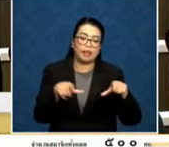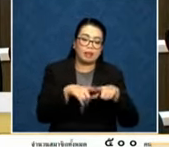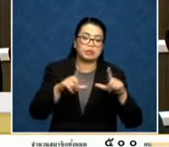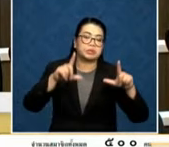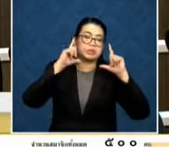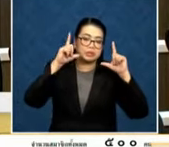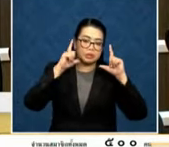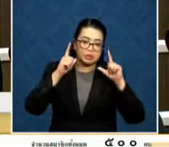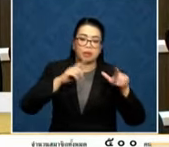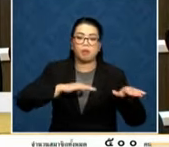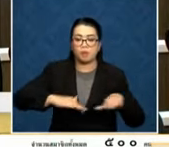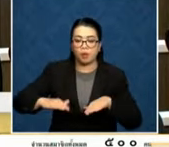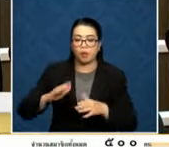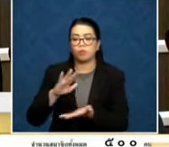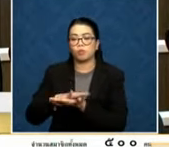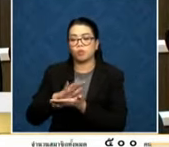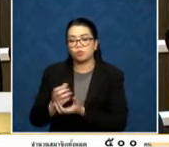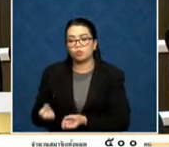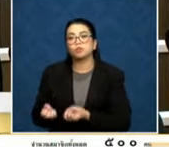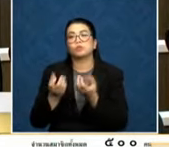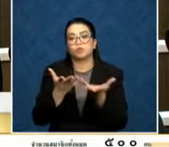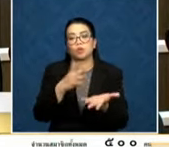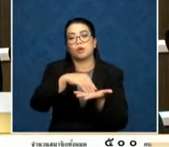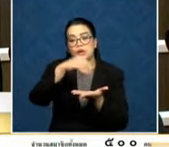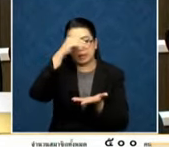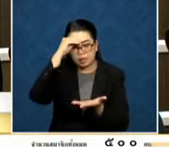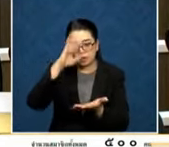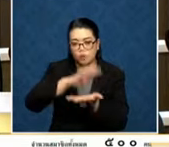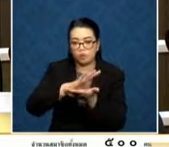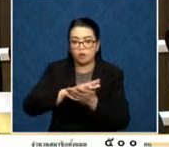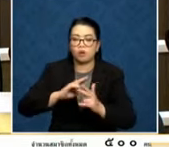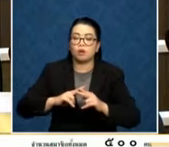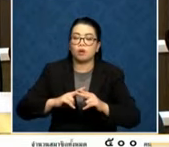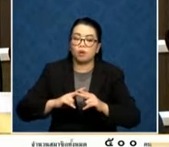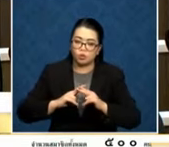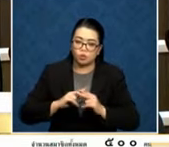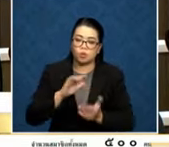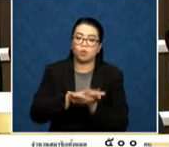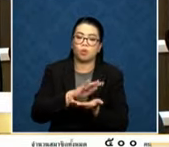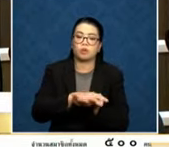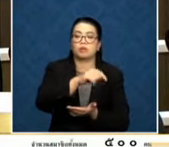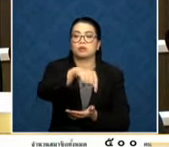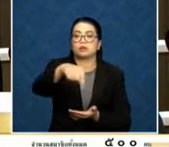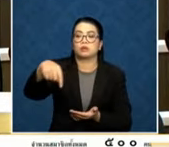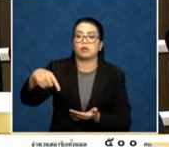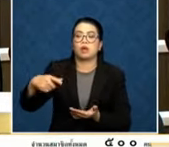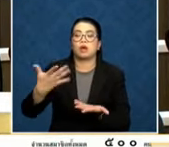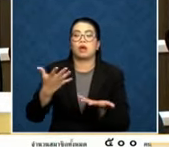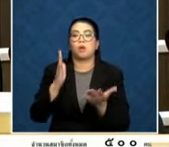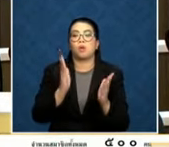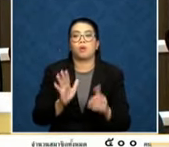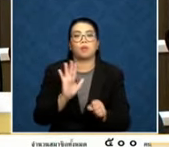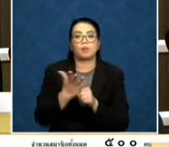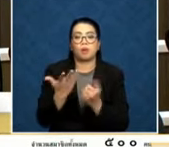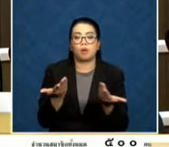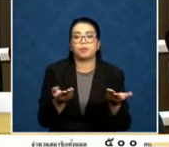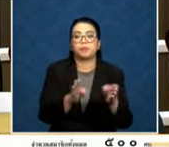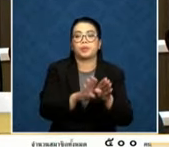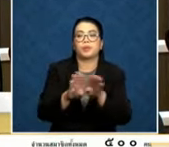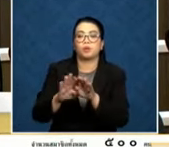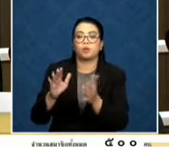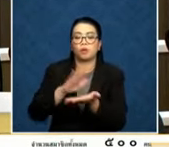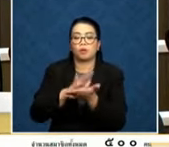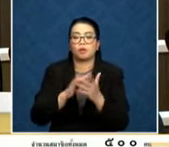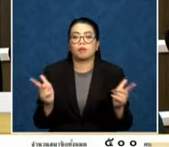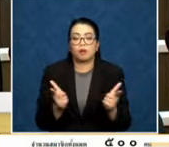เสียงและความพร้อมรวมไปถึงโรงเรียนเอกชนทำให้โรงเรียนหลายแห่งถูกลดระดับกลายเป็นโรงเรียนขนาด